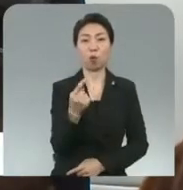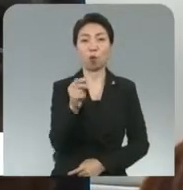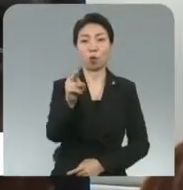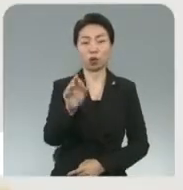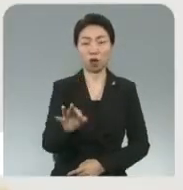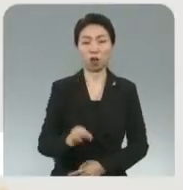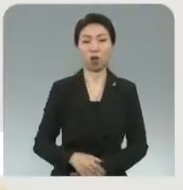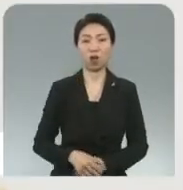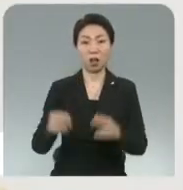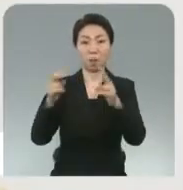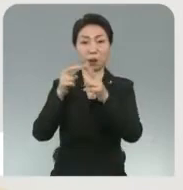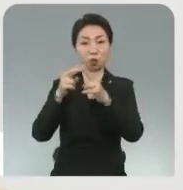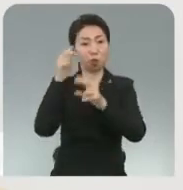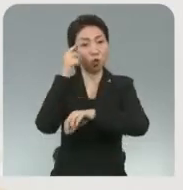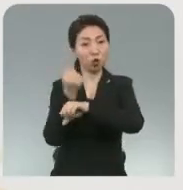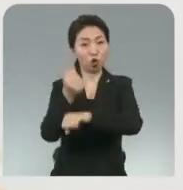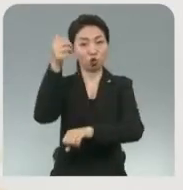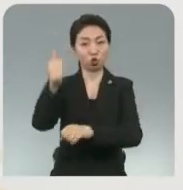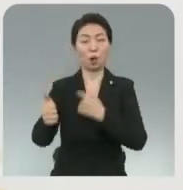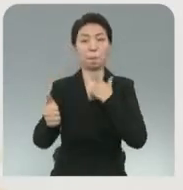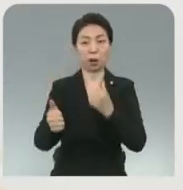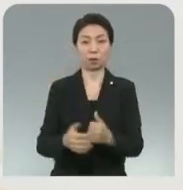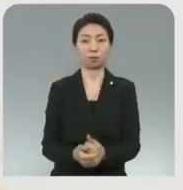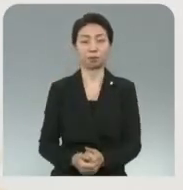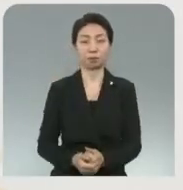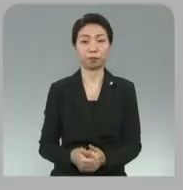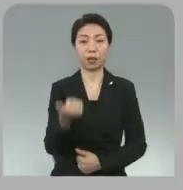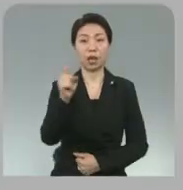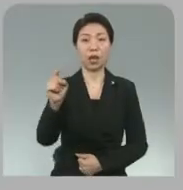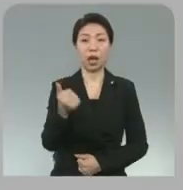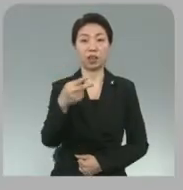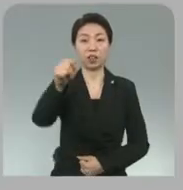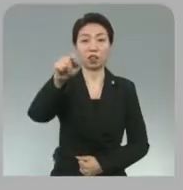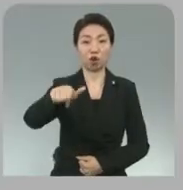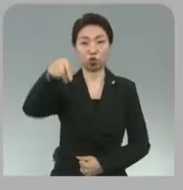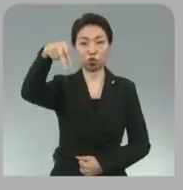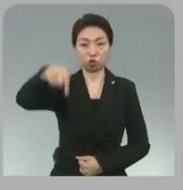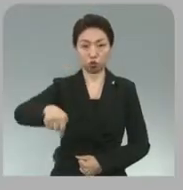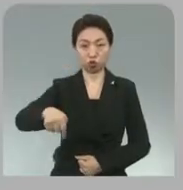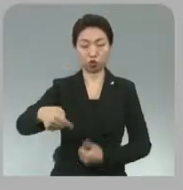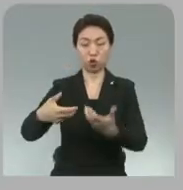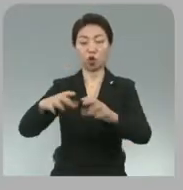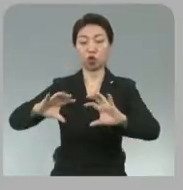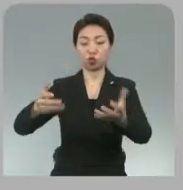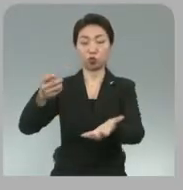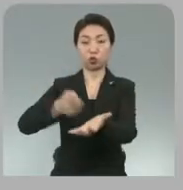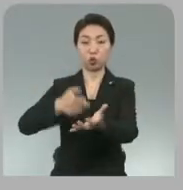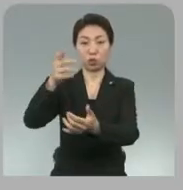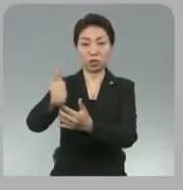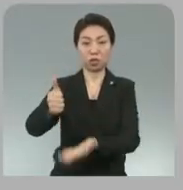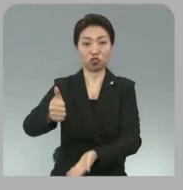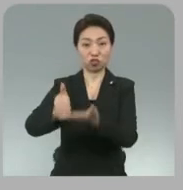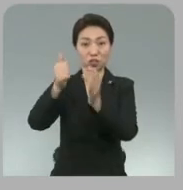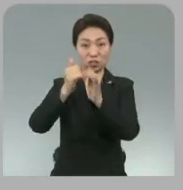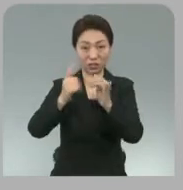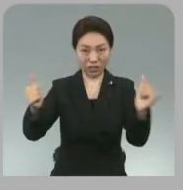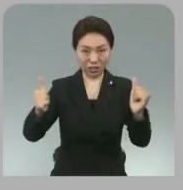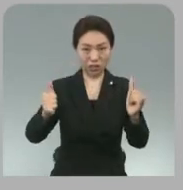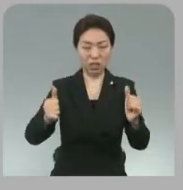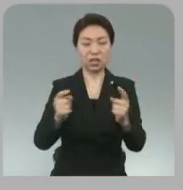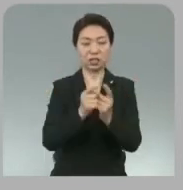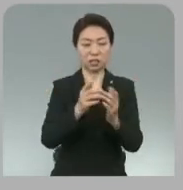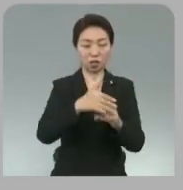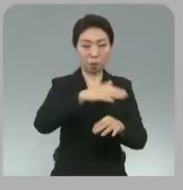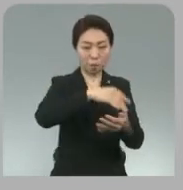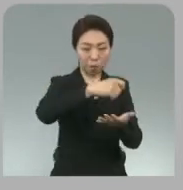thương mại và tài nguyên cựu phó chủ tịch hội đồng Tham Mưu Trưởng liên quân Hàn Quốc y chung shop làm Bộ trưởng quốc phòng cựu Tổng